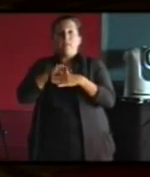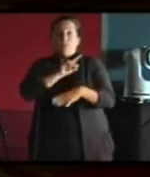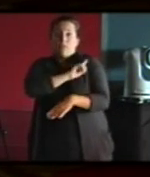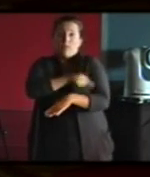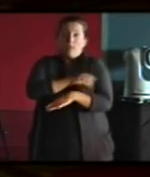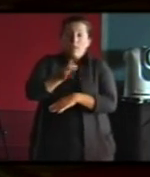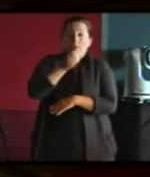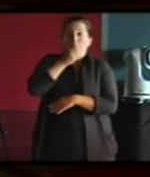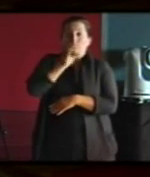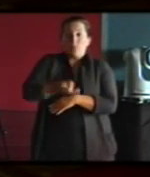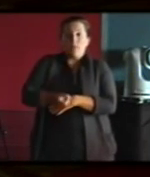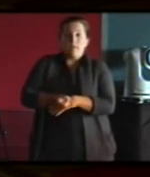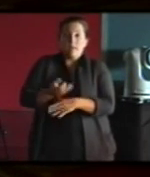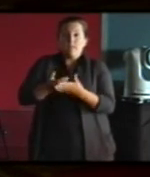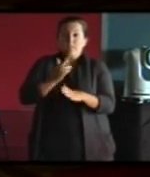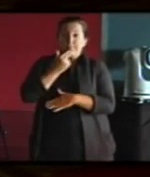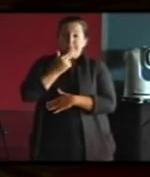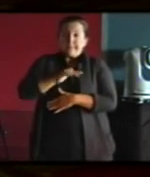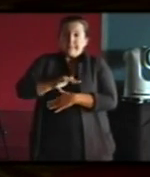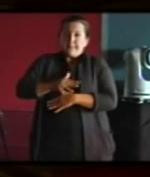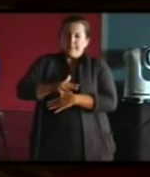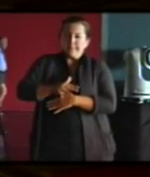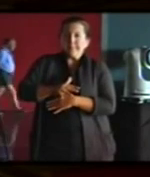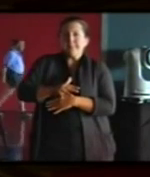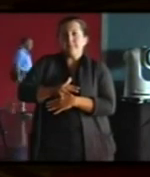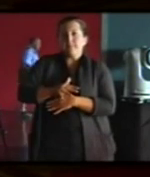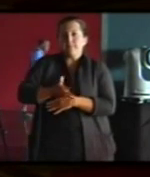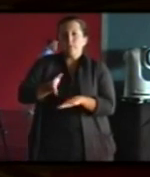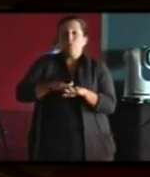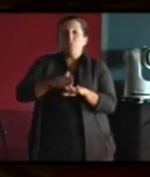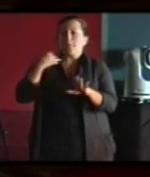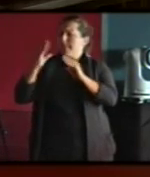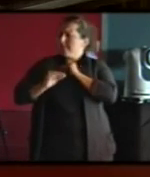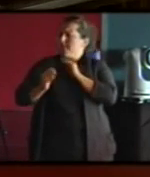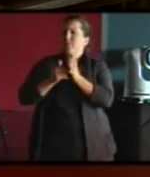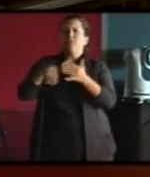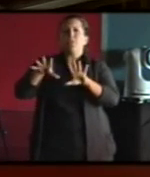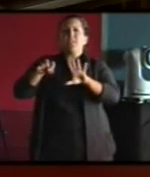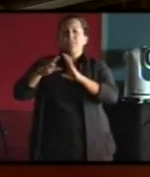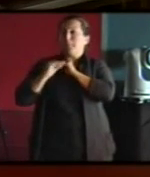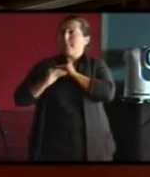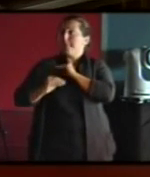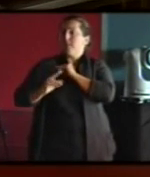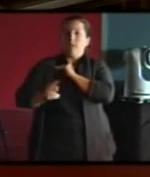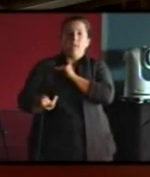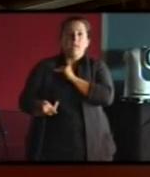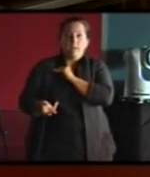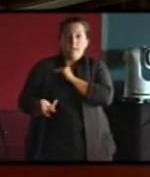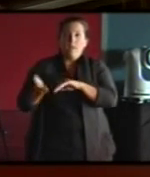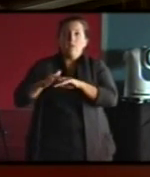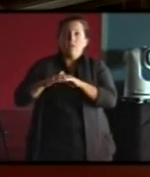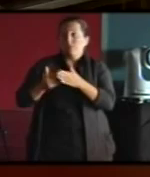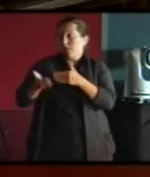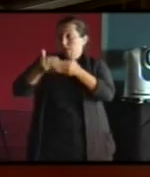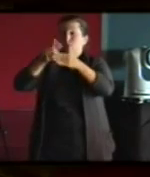énergétique, d'assez mauvaise qualité. Voilà. Il ne s'est rien construit pendant les années 90. Ce qui a été